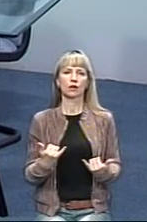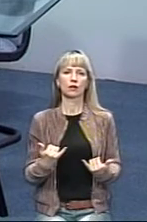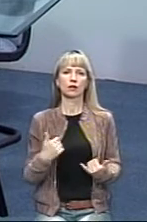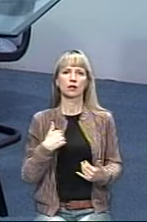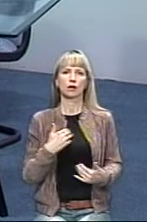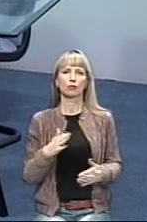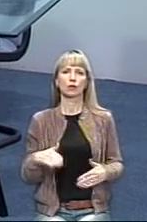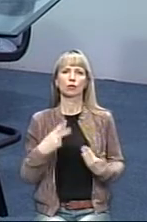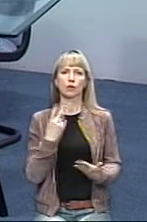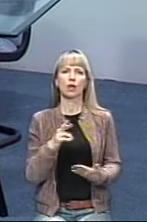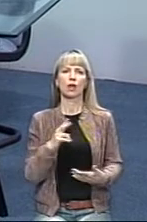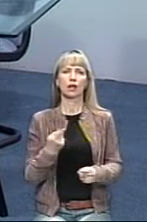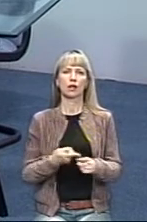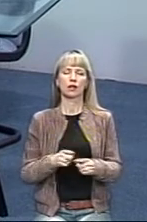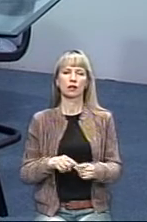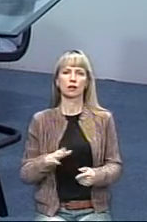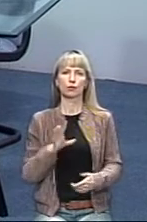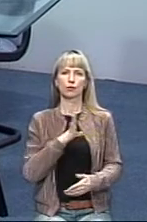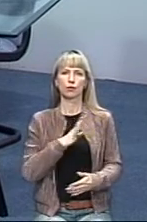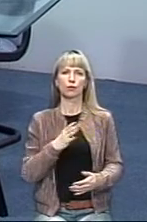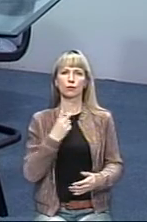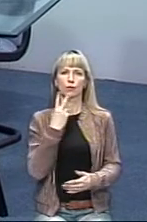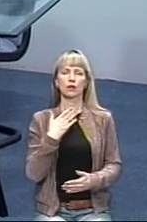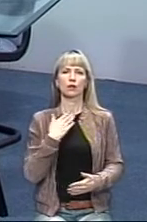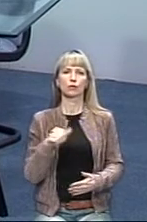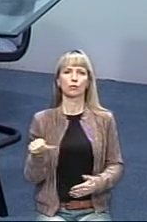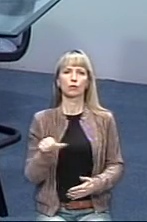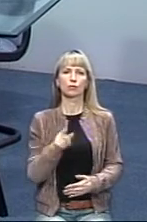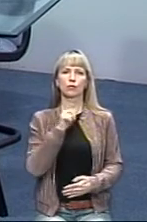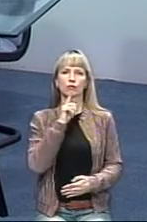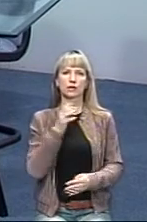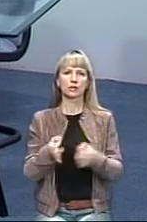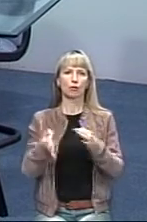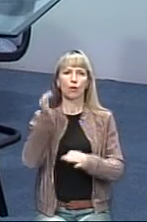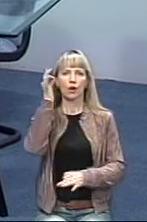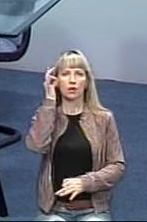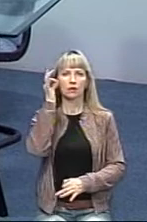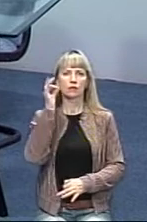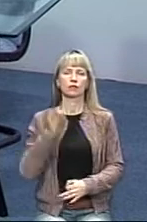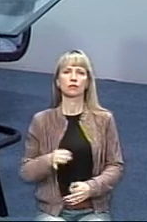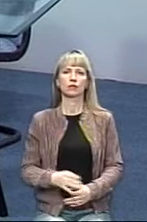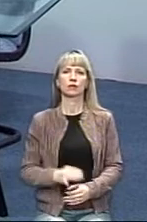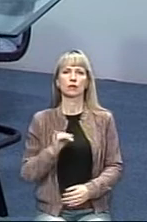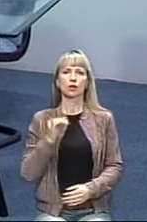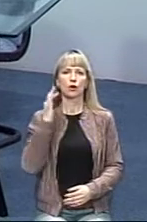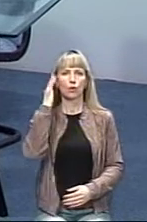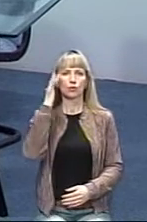як це відбувалося. Хай це буде нашою хвилиною мовчання, спогадів і роздумів.